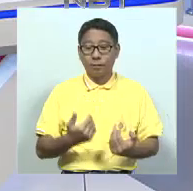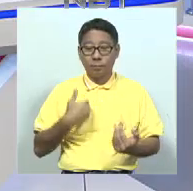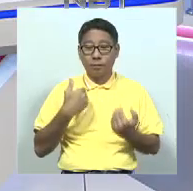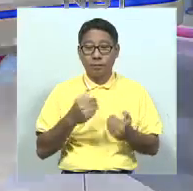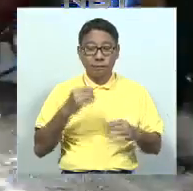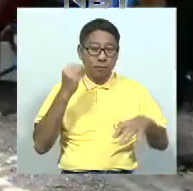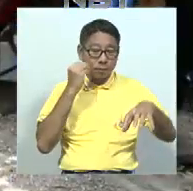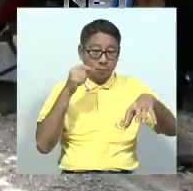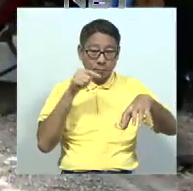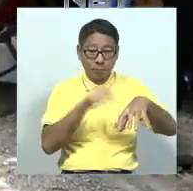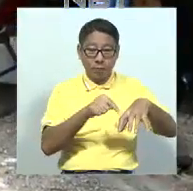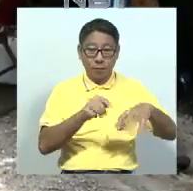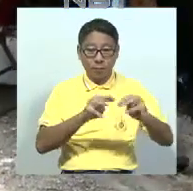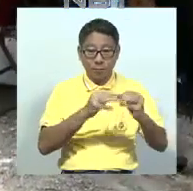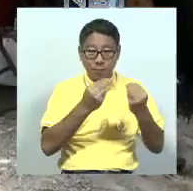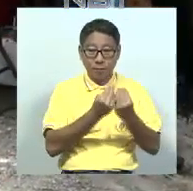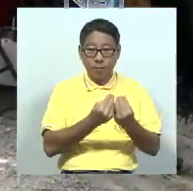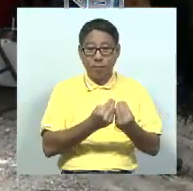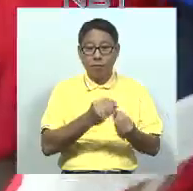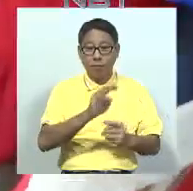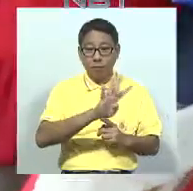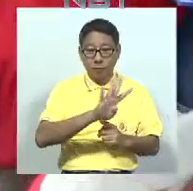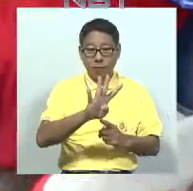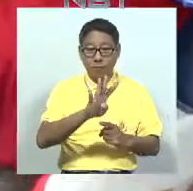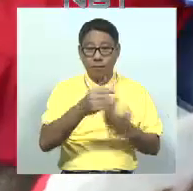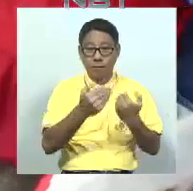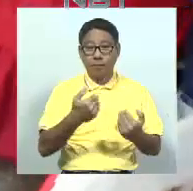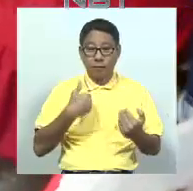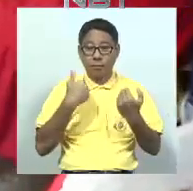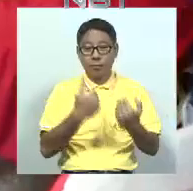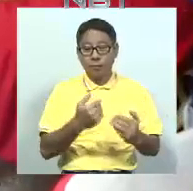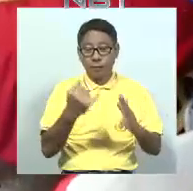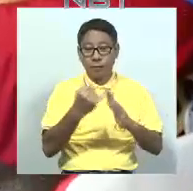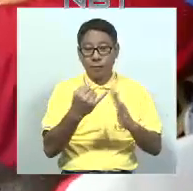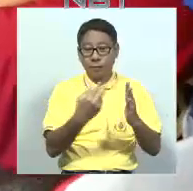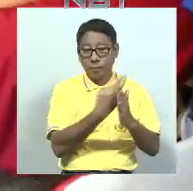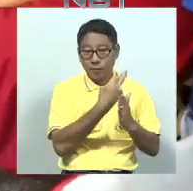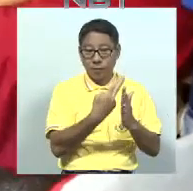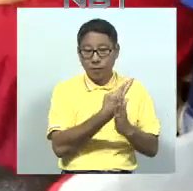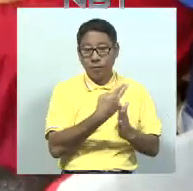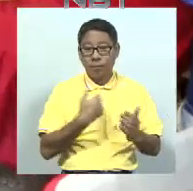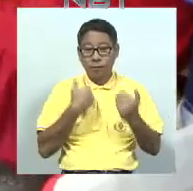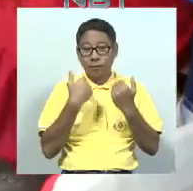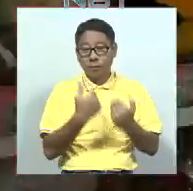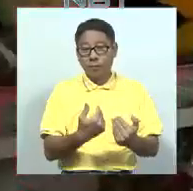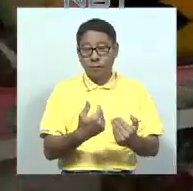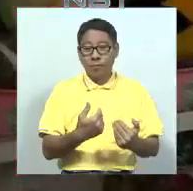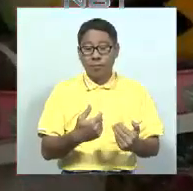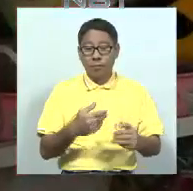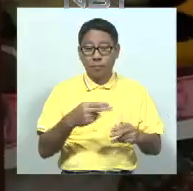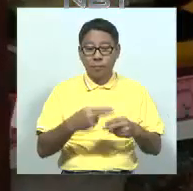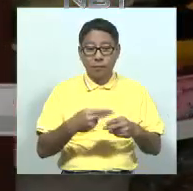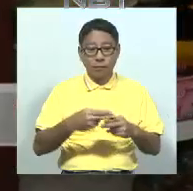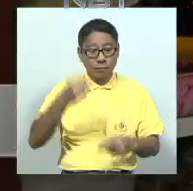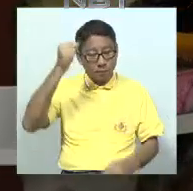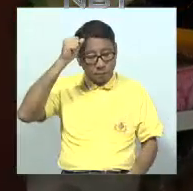บ้านหลังดังกล่าวนะคะอยู่ในหมู่บ้านหมู่ที่4ตำบลหนองกลางนาอำเภอเมืองจังหวัดราชบุรีมีนางสำเภา